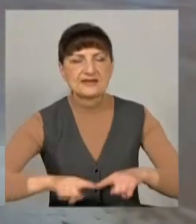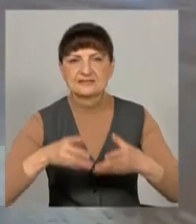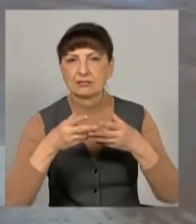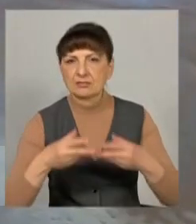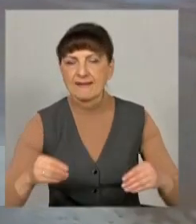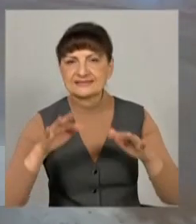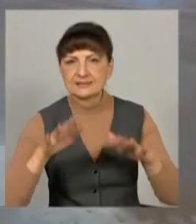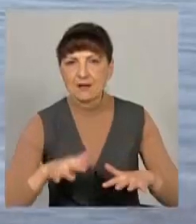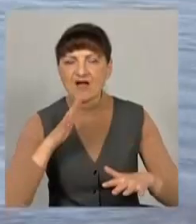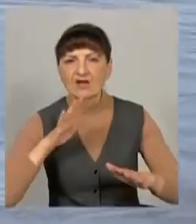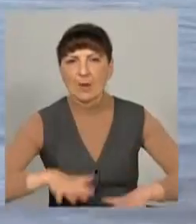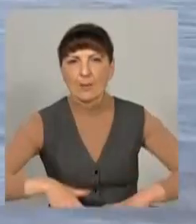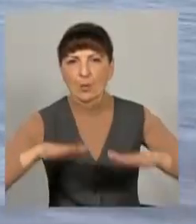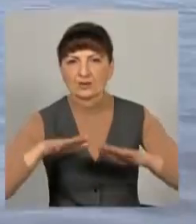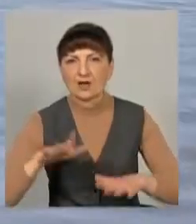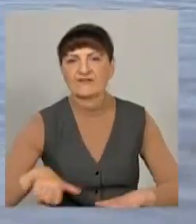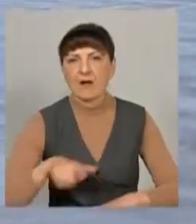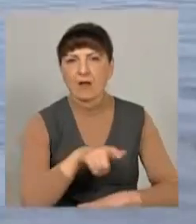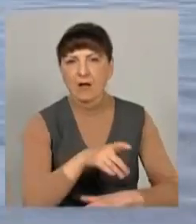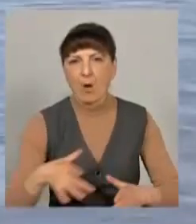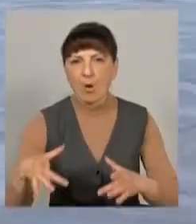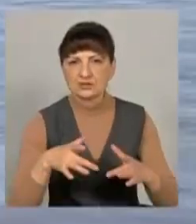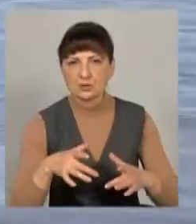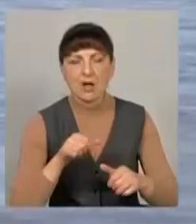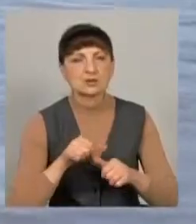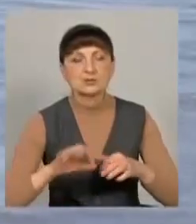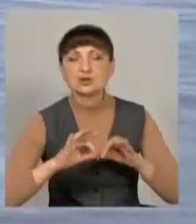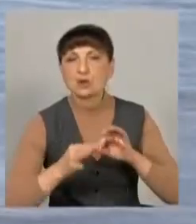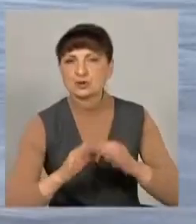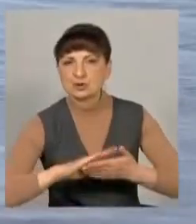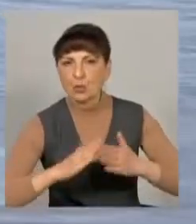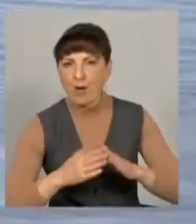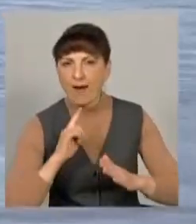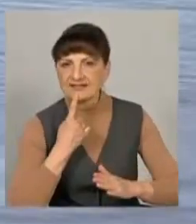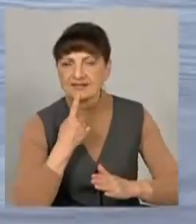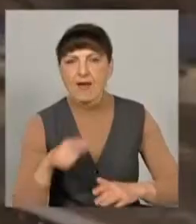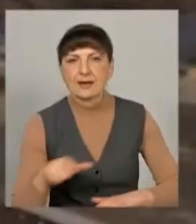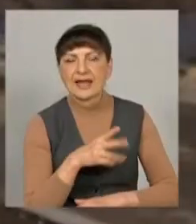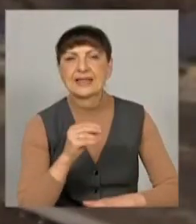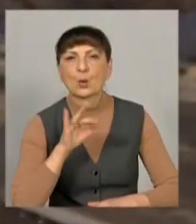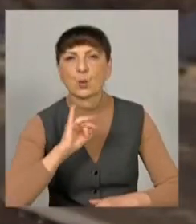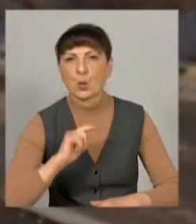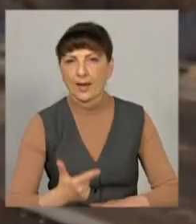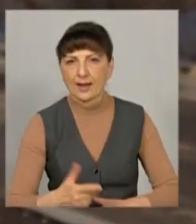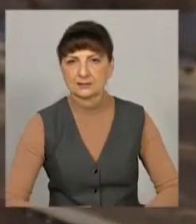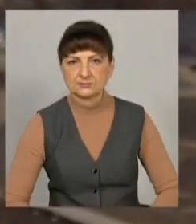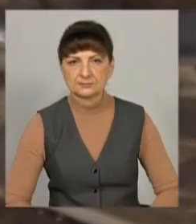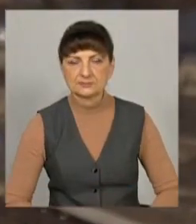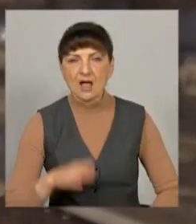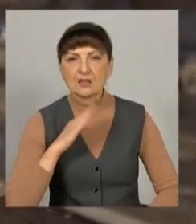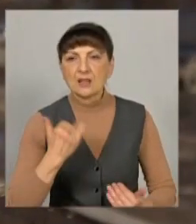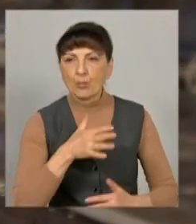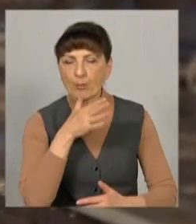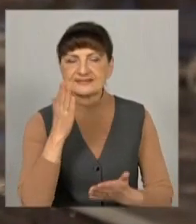таяния снега поднялся уровень воды в местных водоемах. Особенно сложной становится ситуация на реке Дерколь. На данный